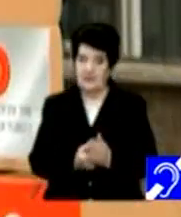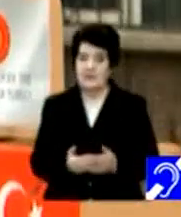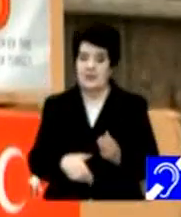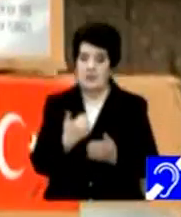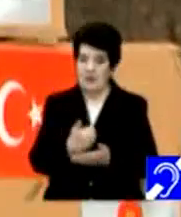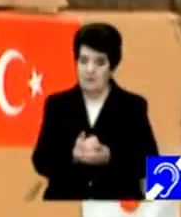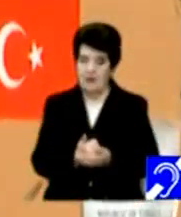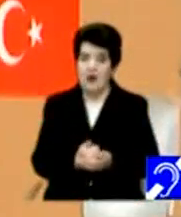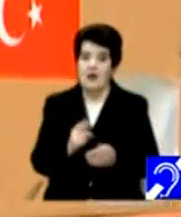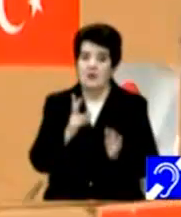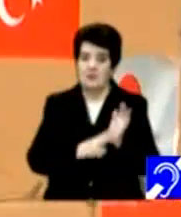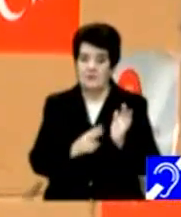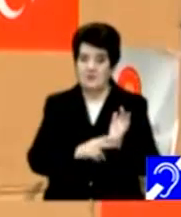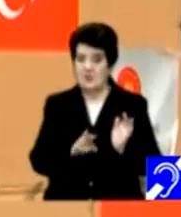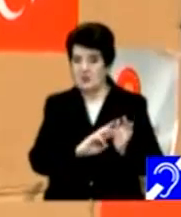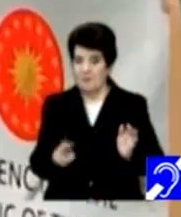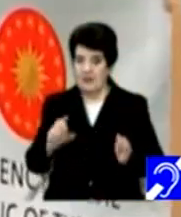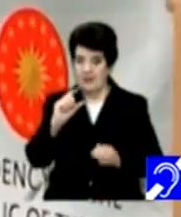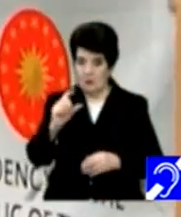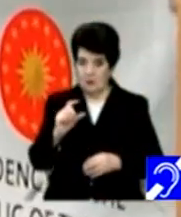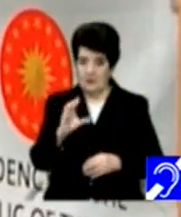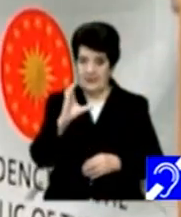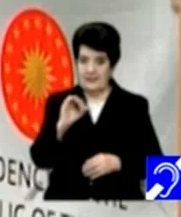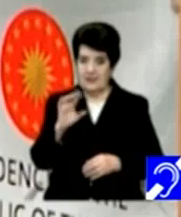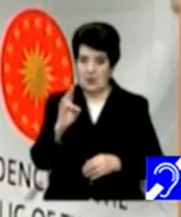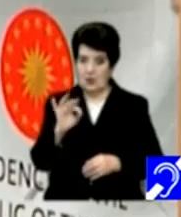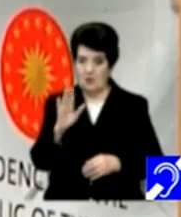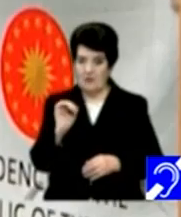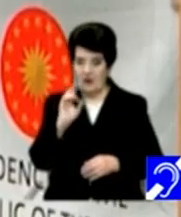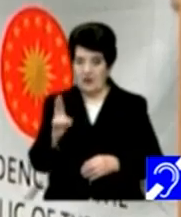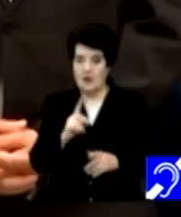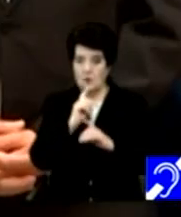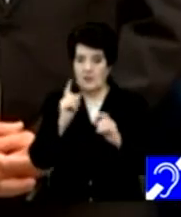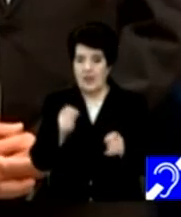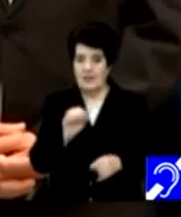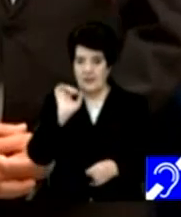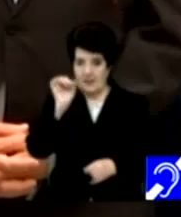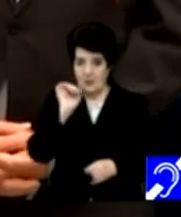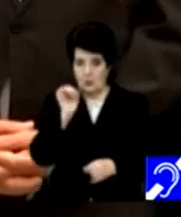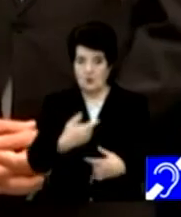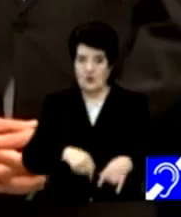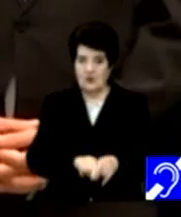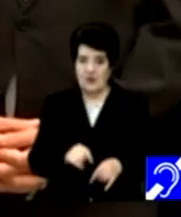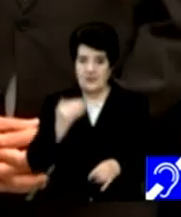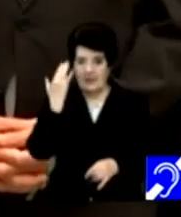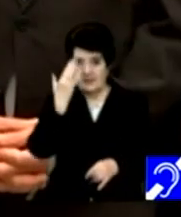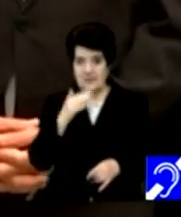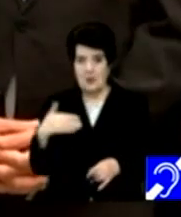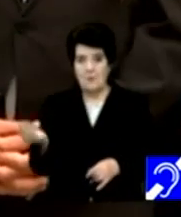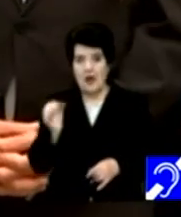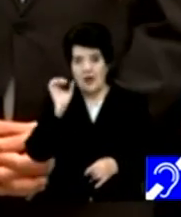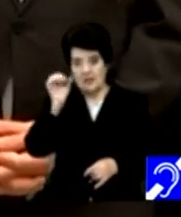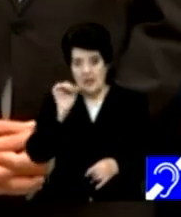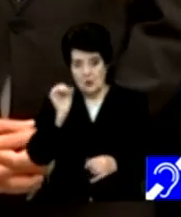distribui cele 70.000 de doze de vaccin Sinovac donată de guvernul Turciei. Această inițiativă a venit din partea Turciei și noi